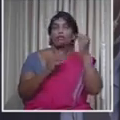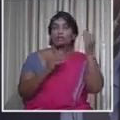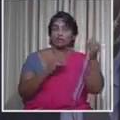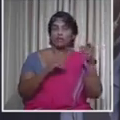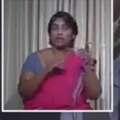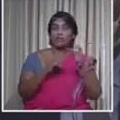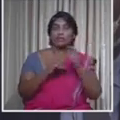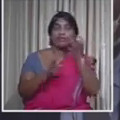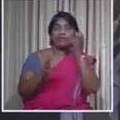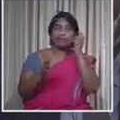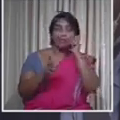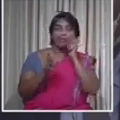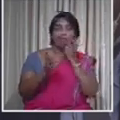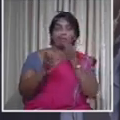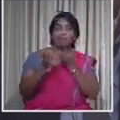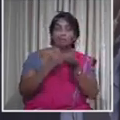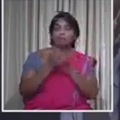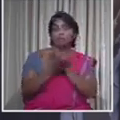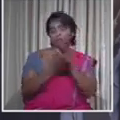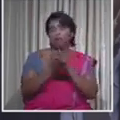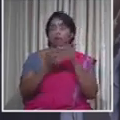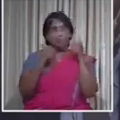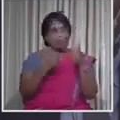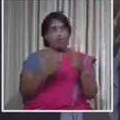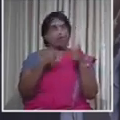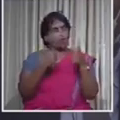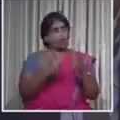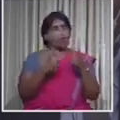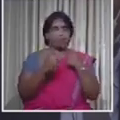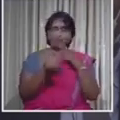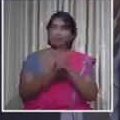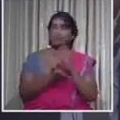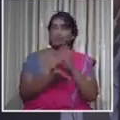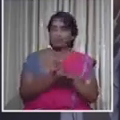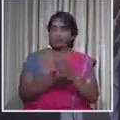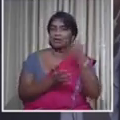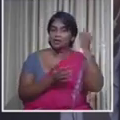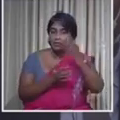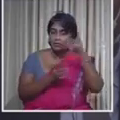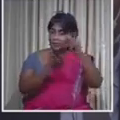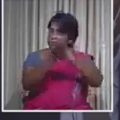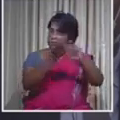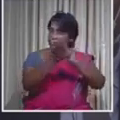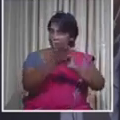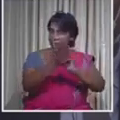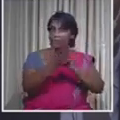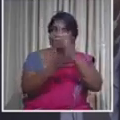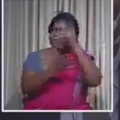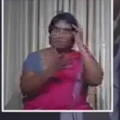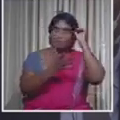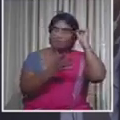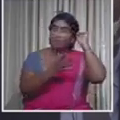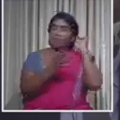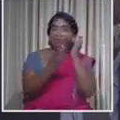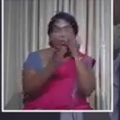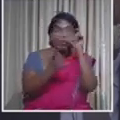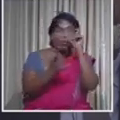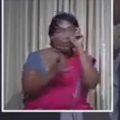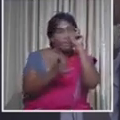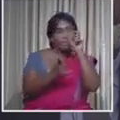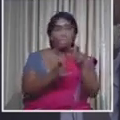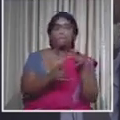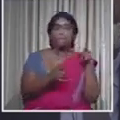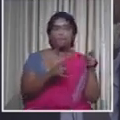තියෙන්නේ පාස්කෘපහාරය සුද්ධ කරන්න. බොහොම හොඳයි. බොහොම හොඳයි. අපි සතුටුයි. ඒ නිසා මේ දිනව කවුන්ට් ටික ඔබතුමා ලියාගෙන පොඩ්ඩක් අධ්‍යයනය කරන්න කියලා මම කියනවා